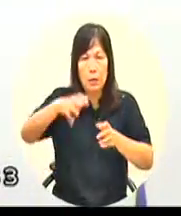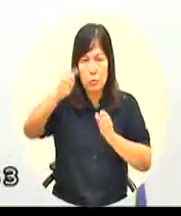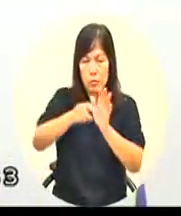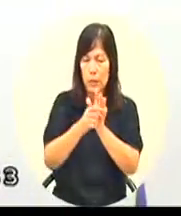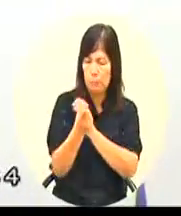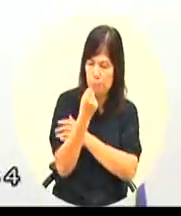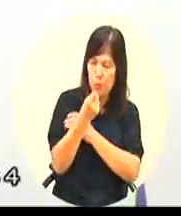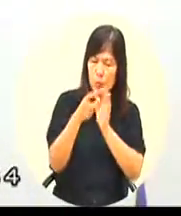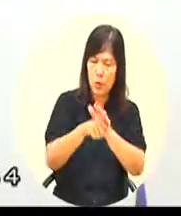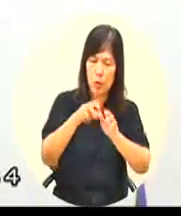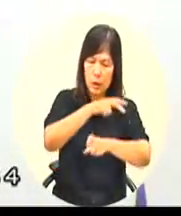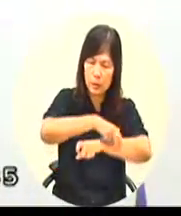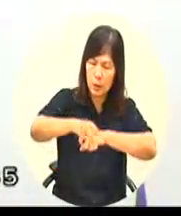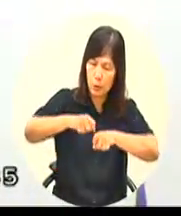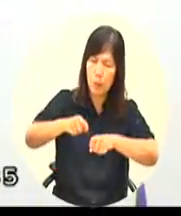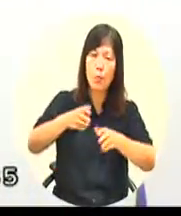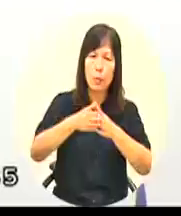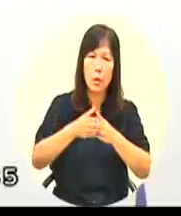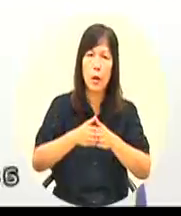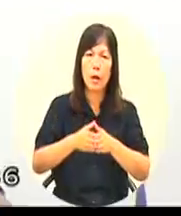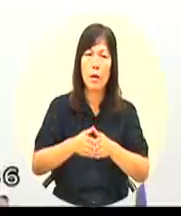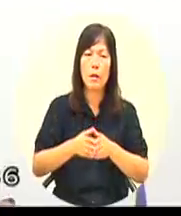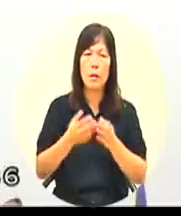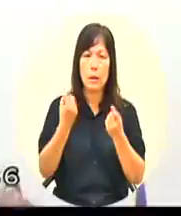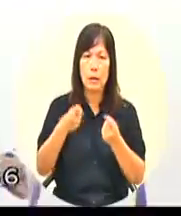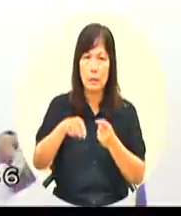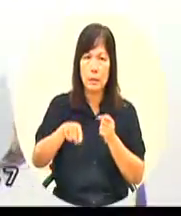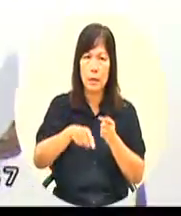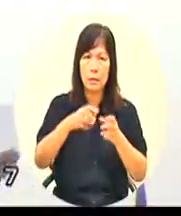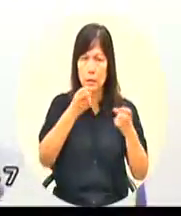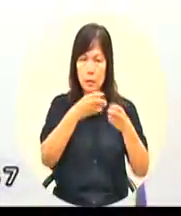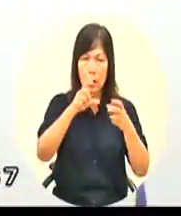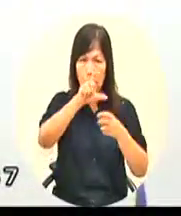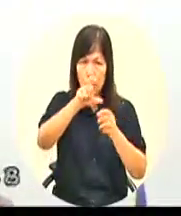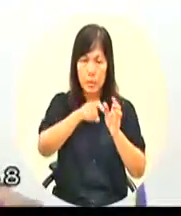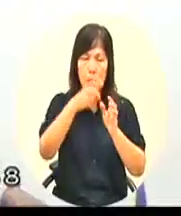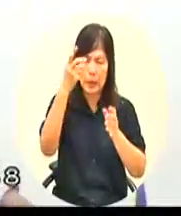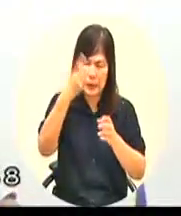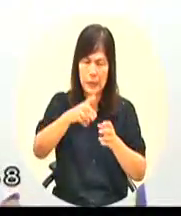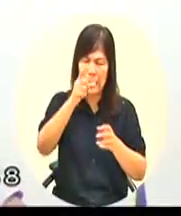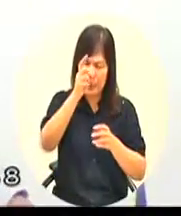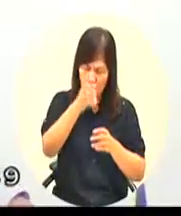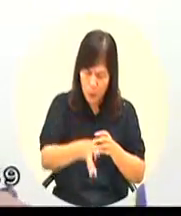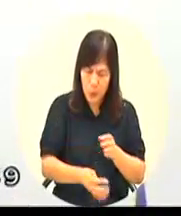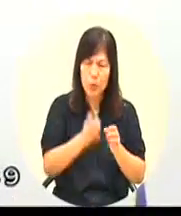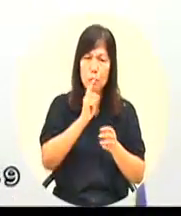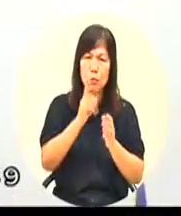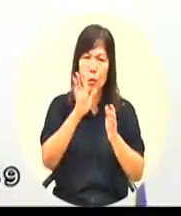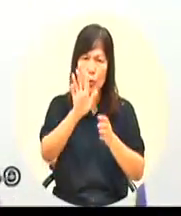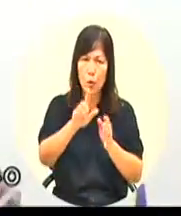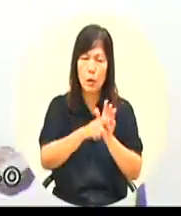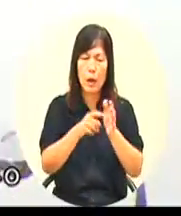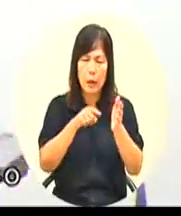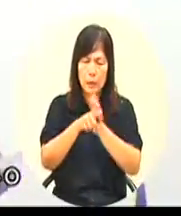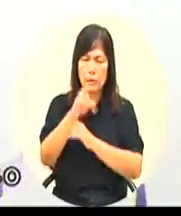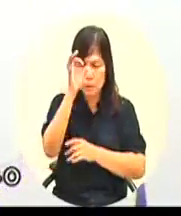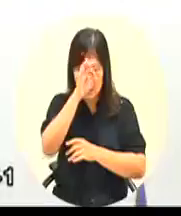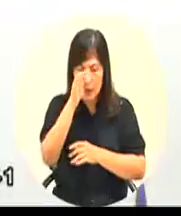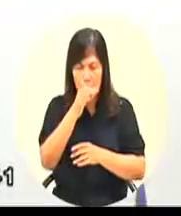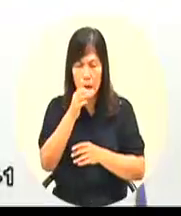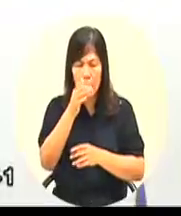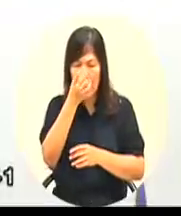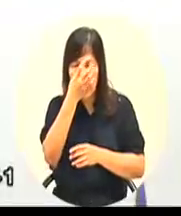把它再做一个规划。那本席在这样的一个议题也一直在重复，但是到现在都没有看到我们市政